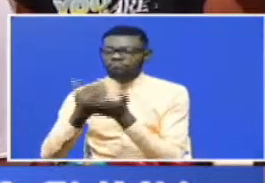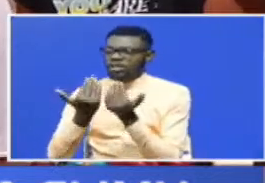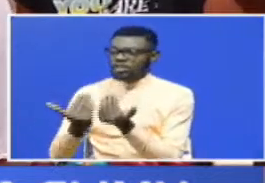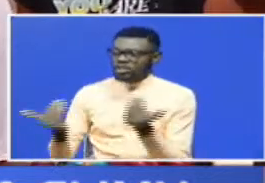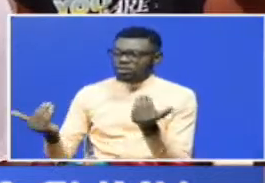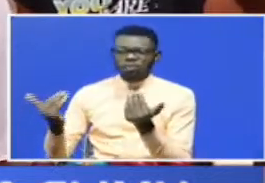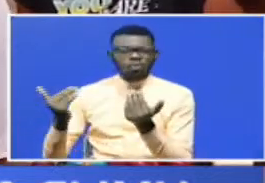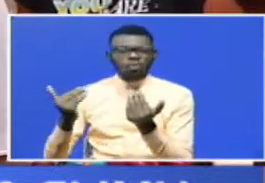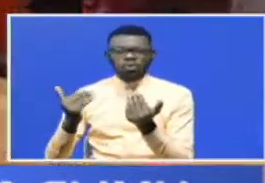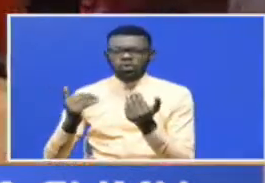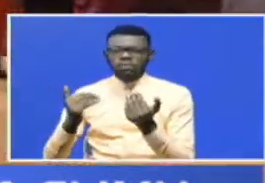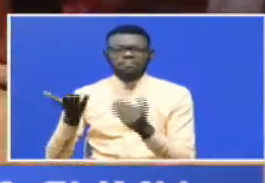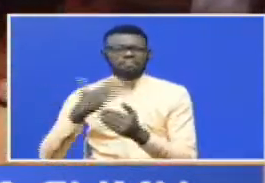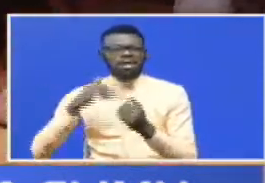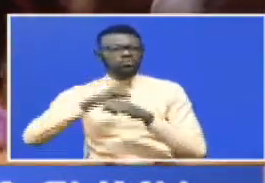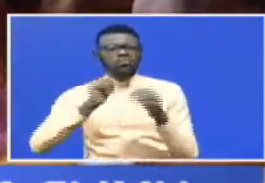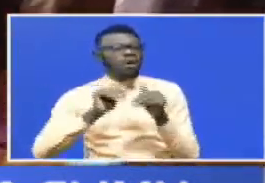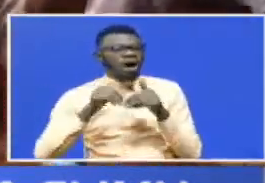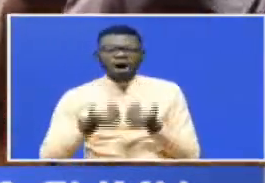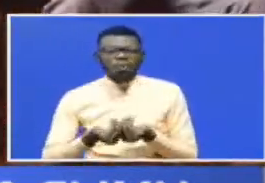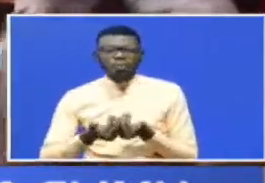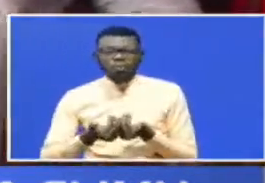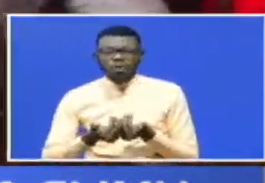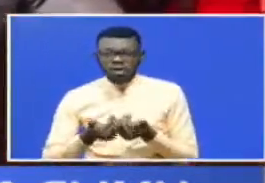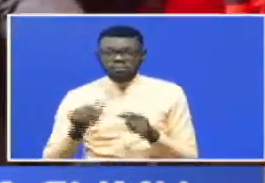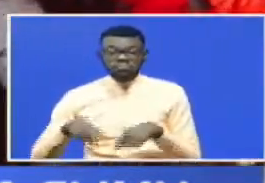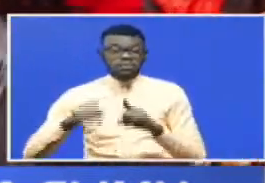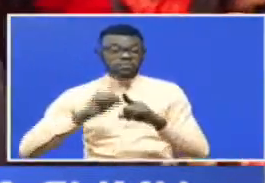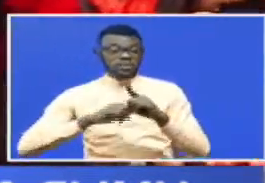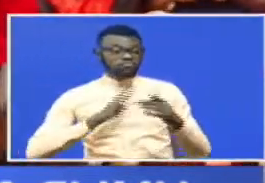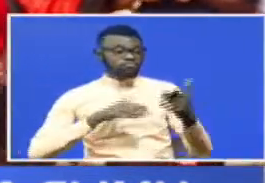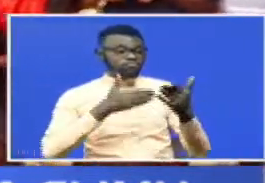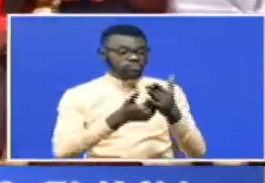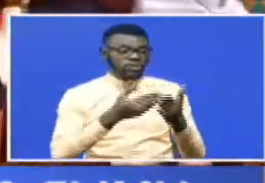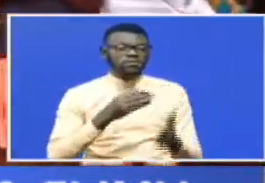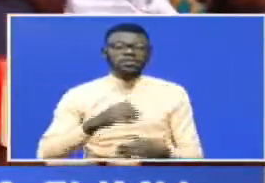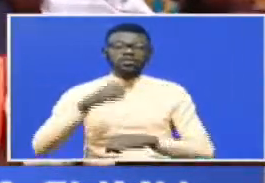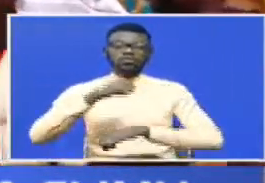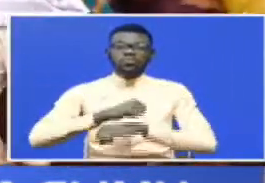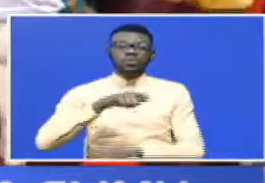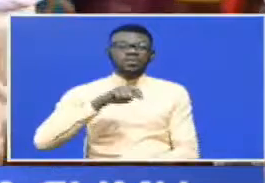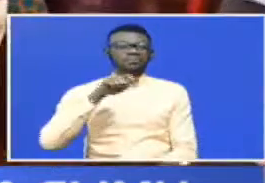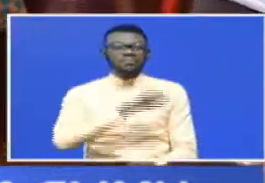wangu warudi kwa masomo. Hata hivyo, anasema alipofika shuleni alitakiwa kulipa shilingi